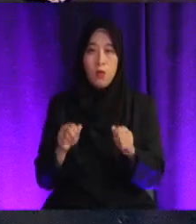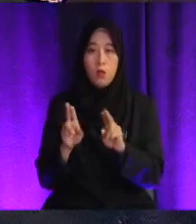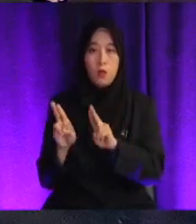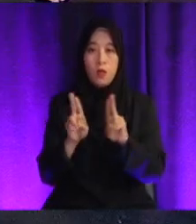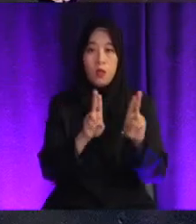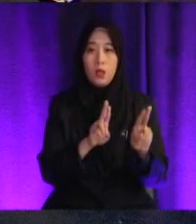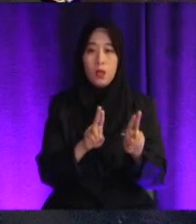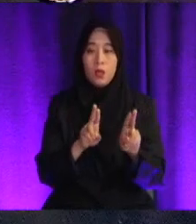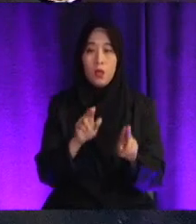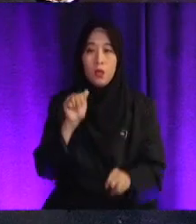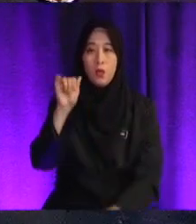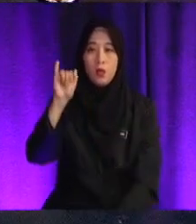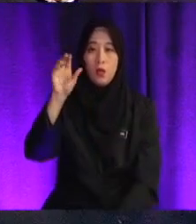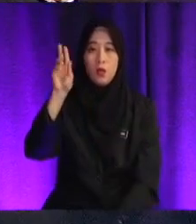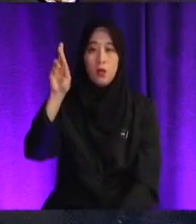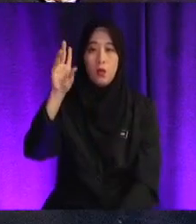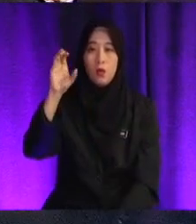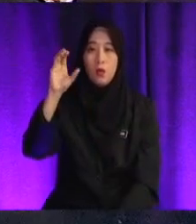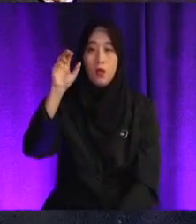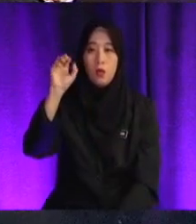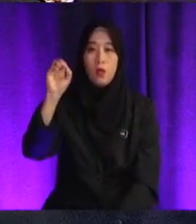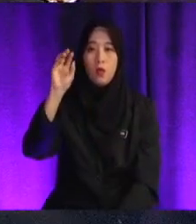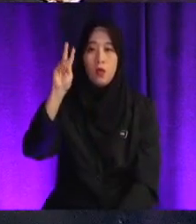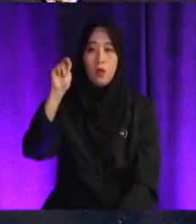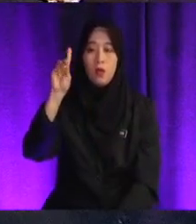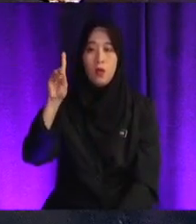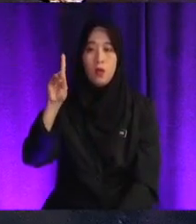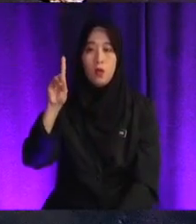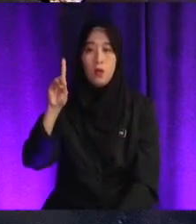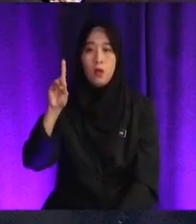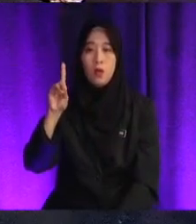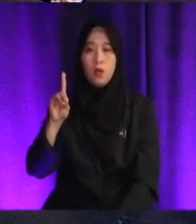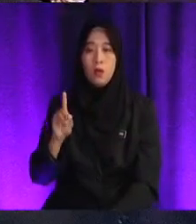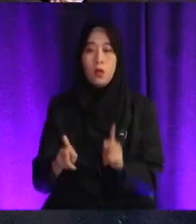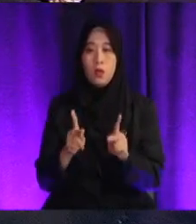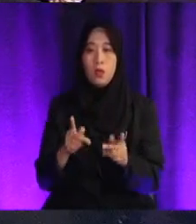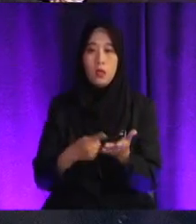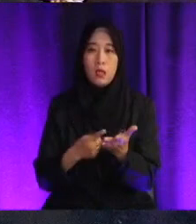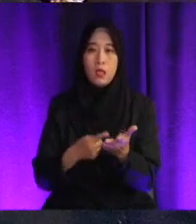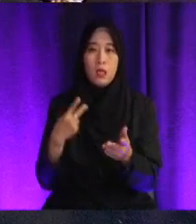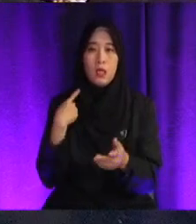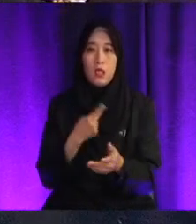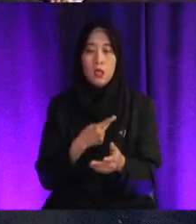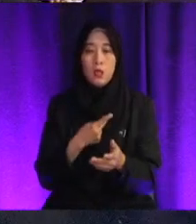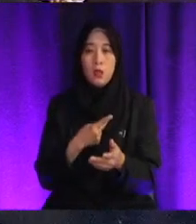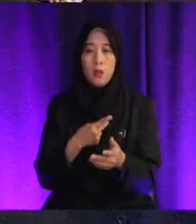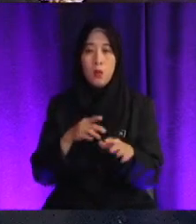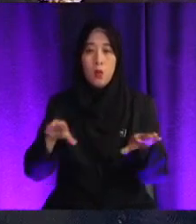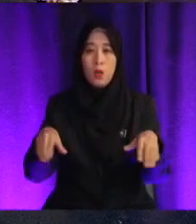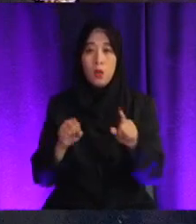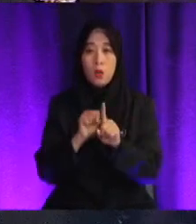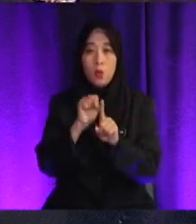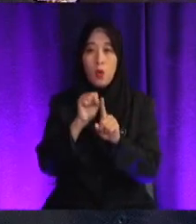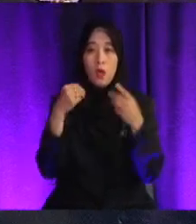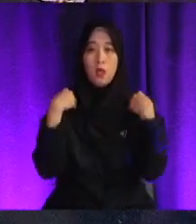cikgu. Akmal pernah tak setting suhu macam 26? Tak cukup. Panas. Rasa panas kan? Ada, cikgu. Lepas tu